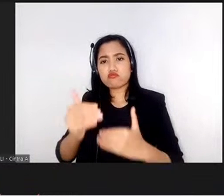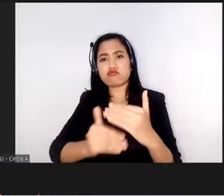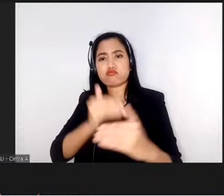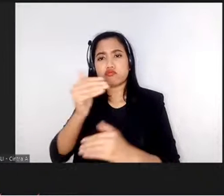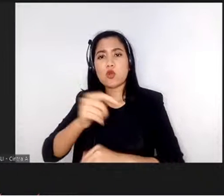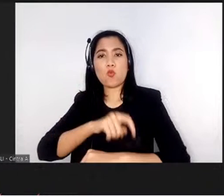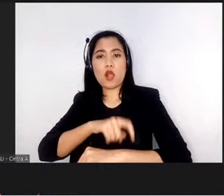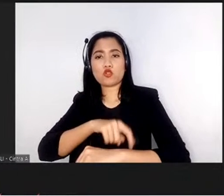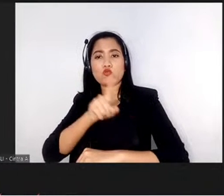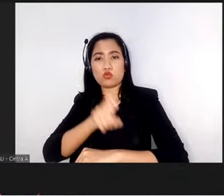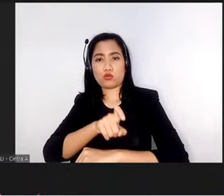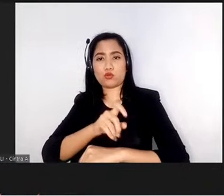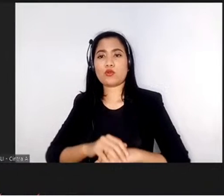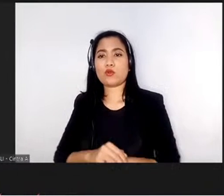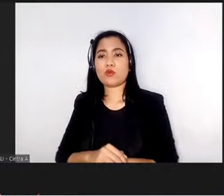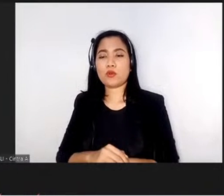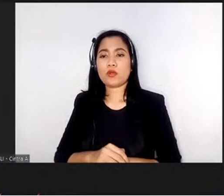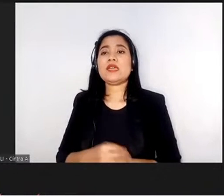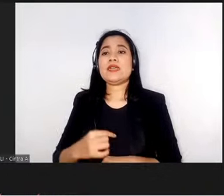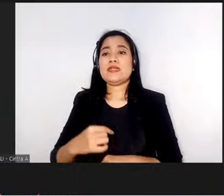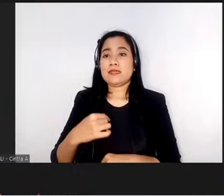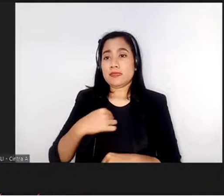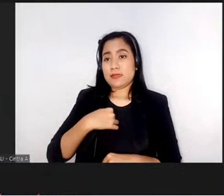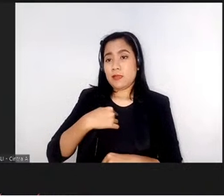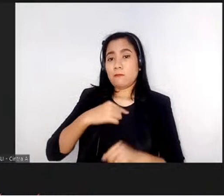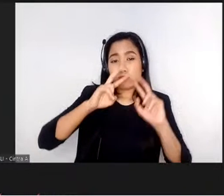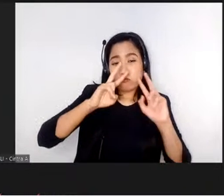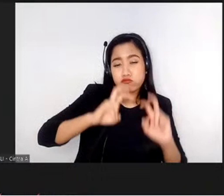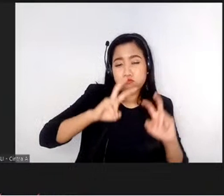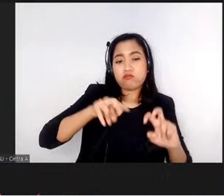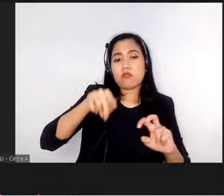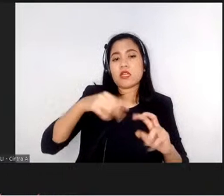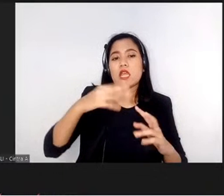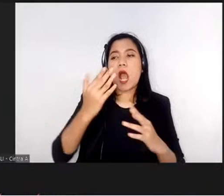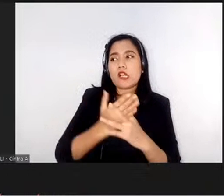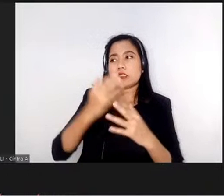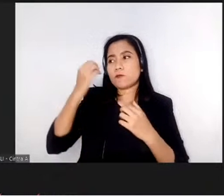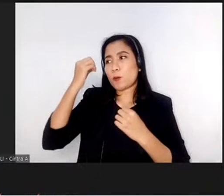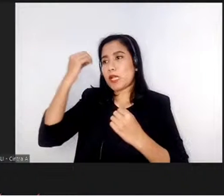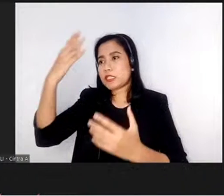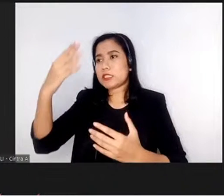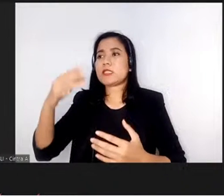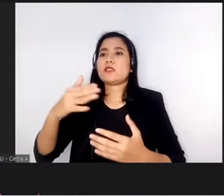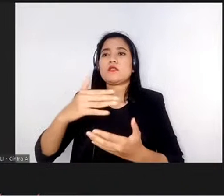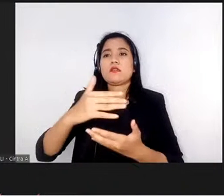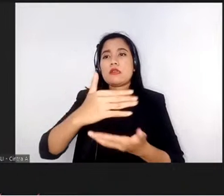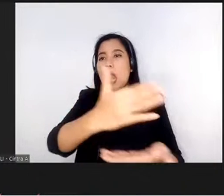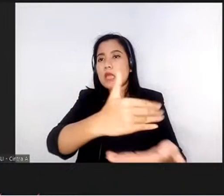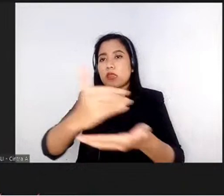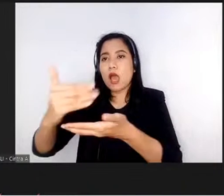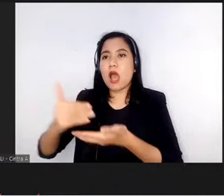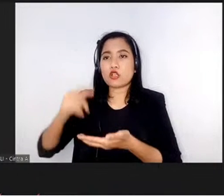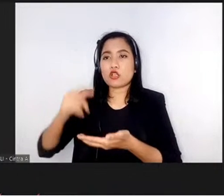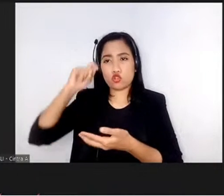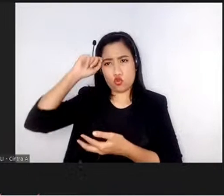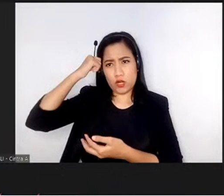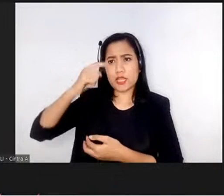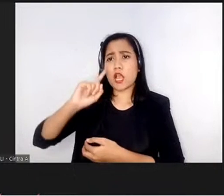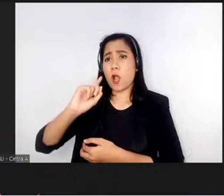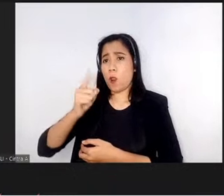mengidentifikasi ee hal ini bisa sangat sulit akses terhadap informasi pengumpulan data bisa menjadi sangat sulit karena kurangnya